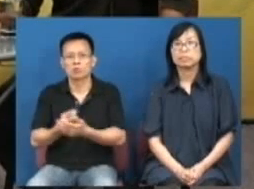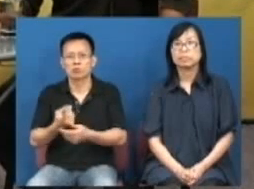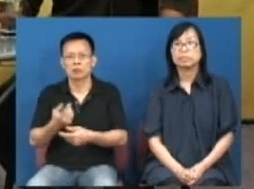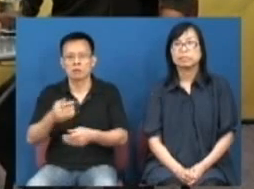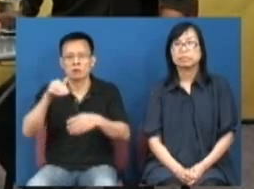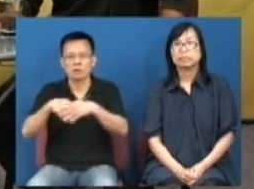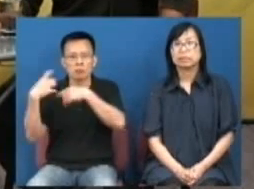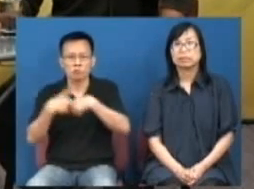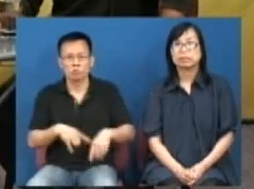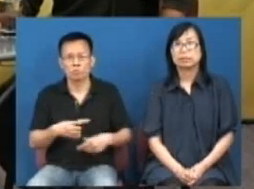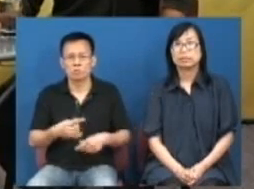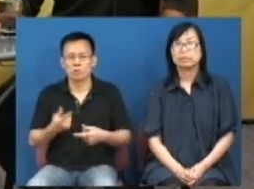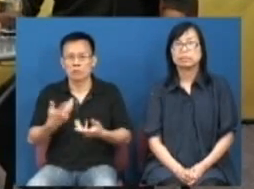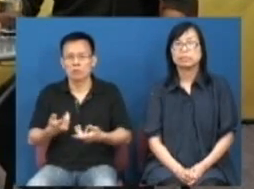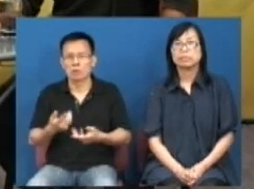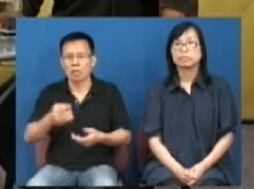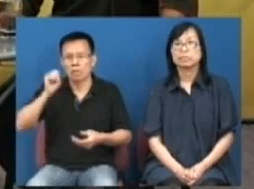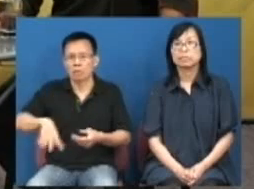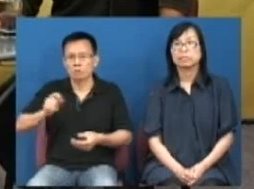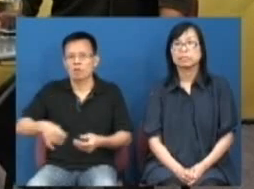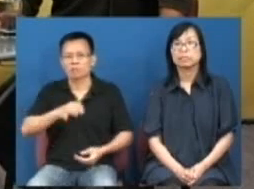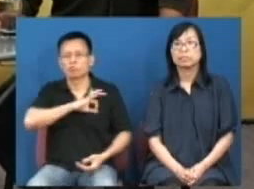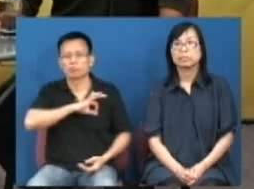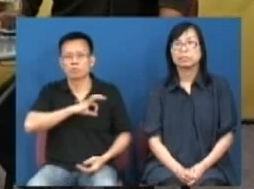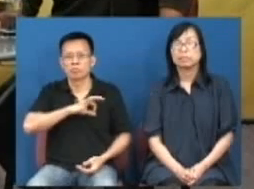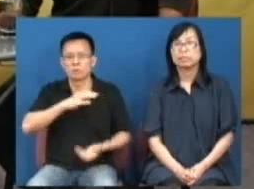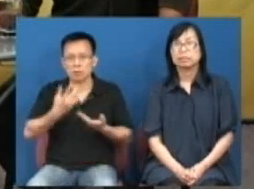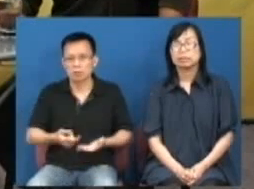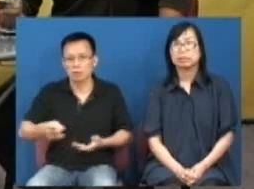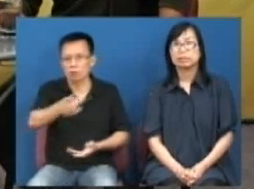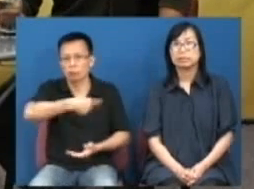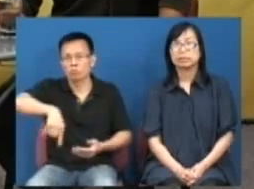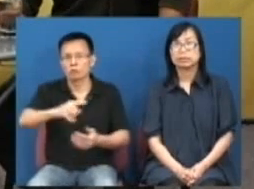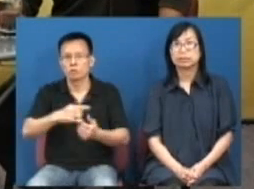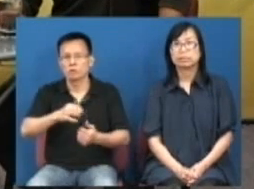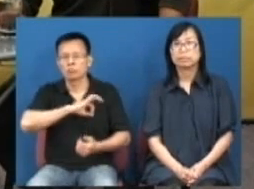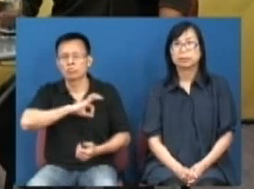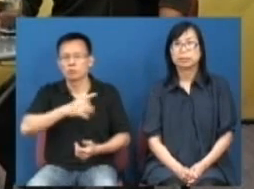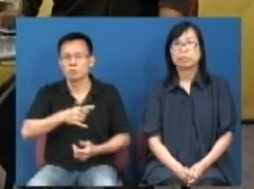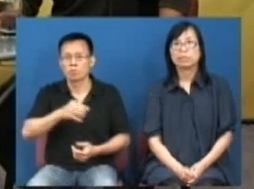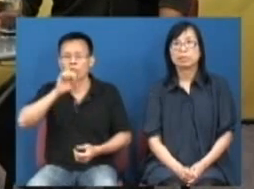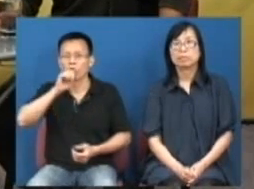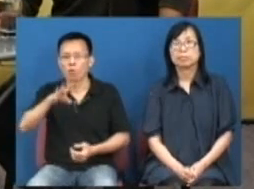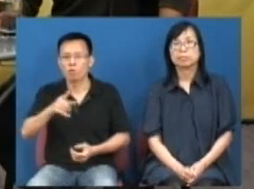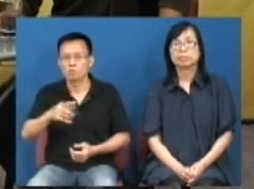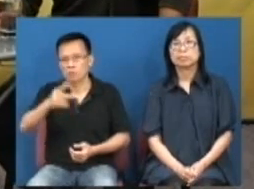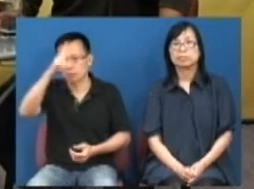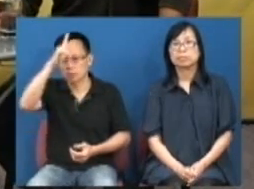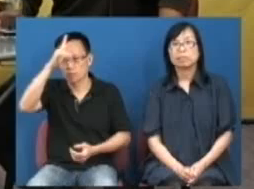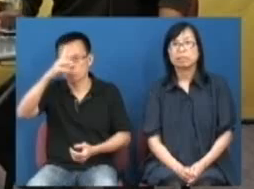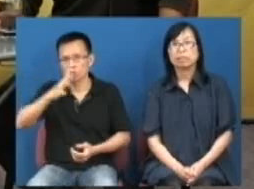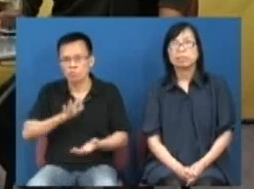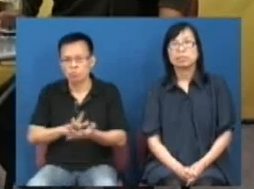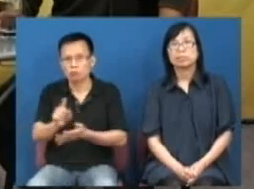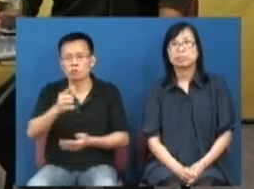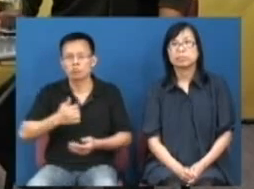會啊，而家啲區議會，哇就話呢個咁樣嘅係政務專員咧，